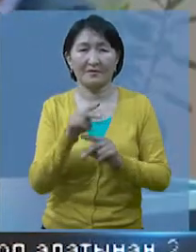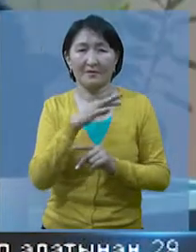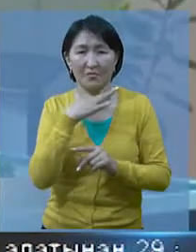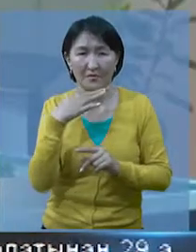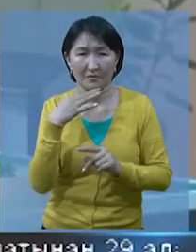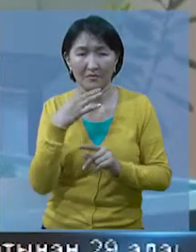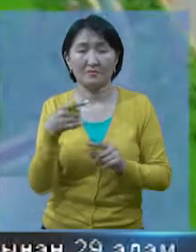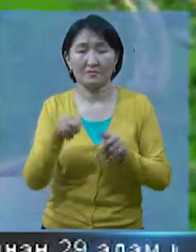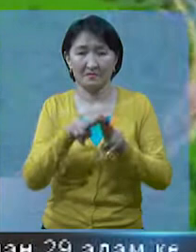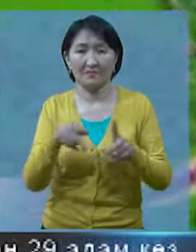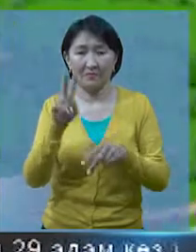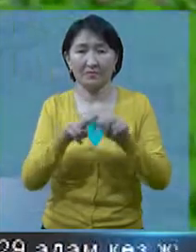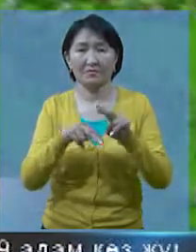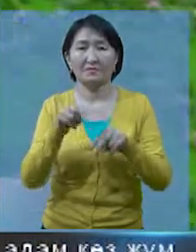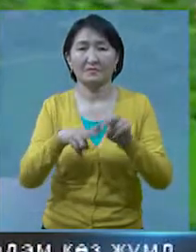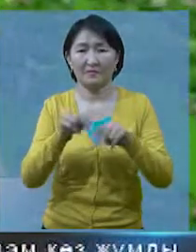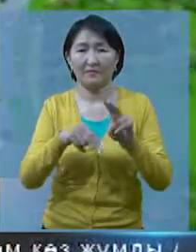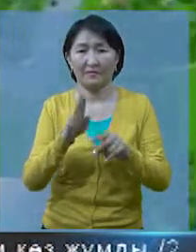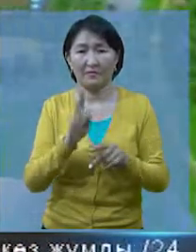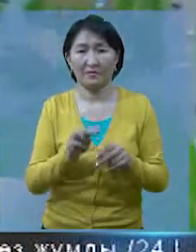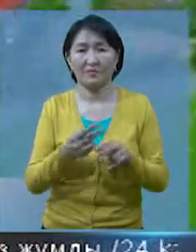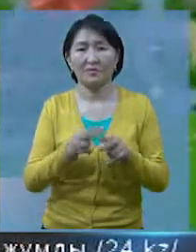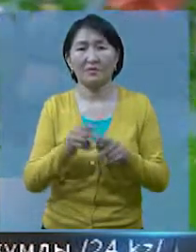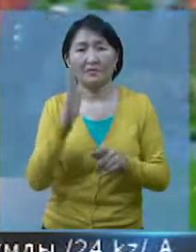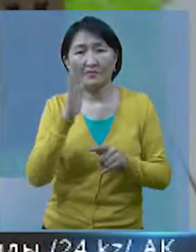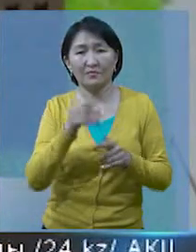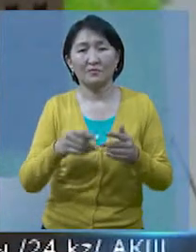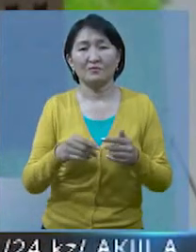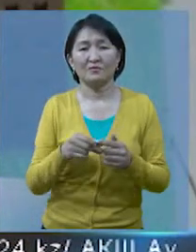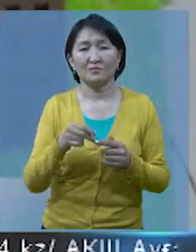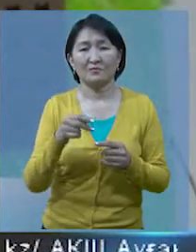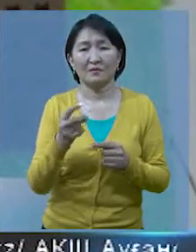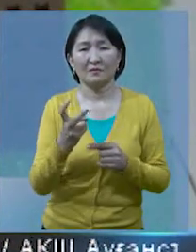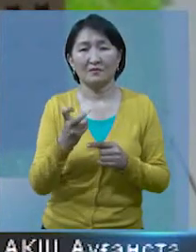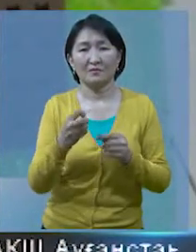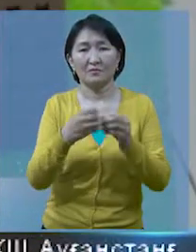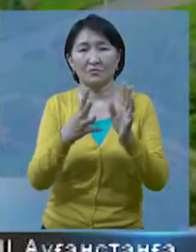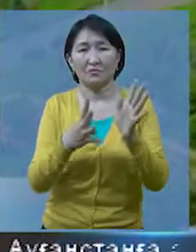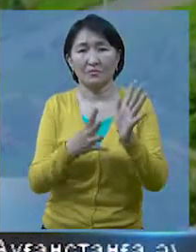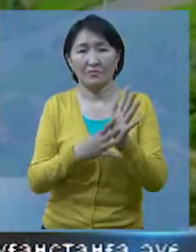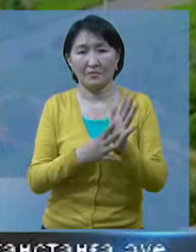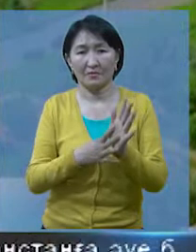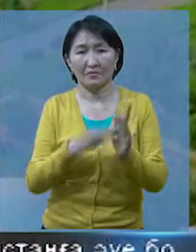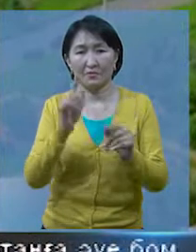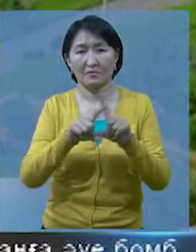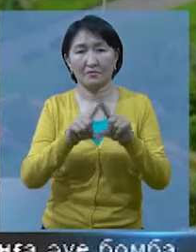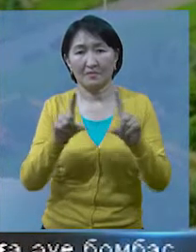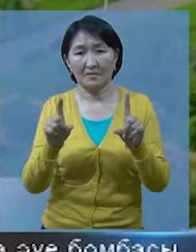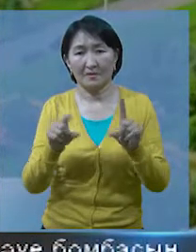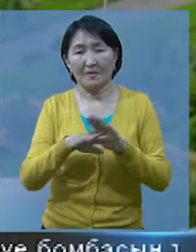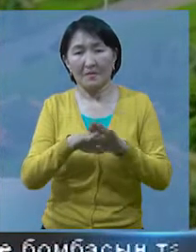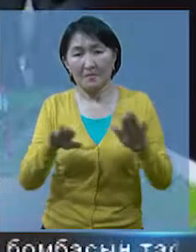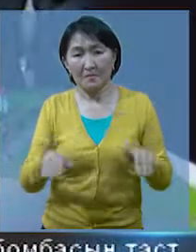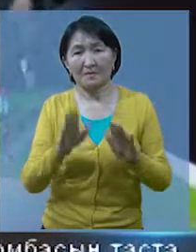демалу орындарда болады. Болашақта жаңа мөлтек ауданда 1200 орынға арналған екі жалпы білім беретін мектеп, 250 орындық